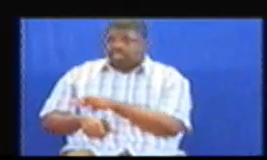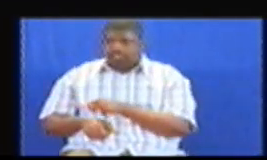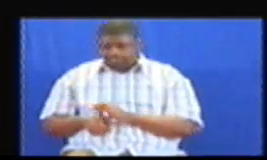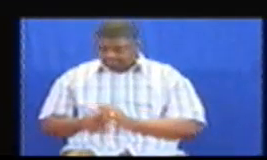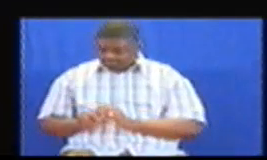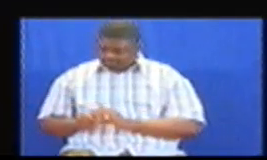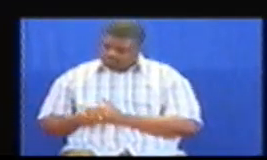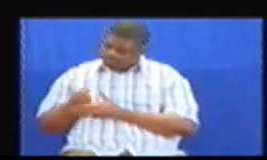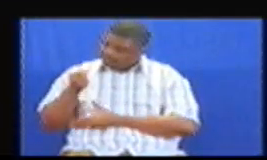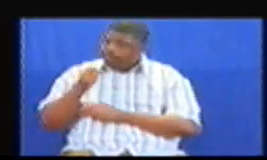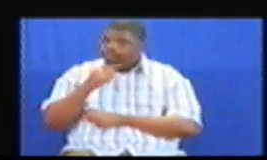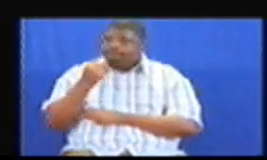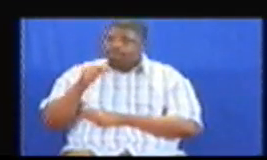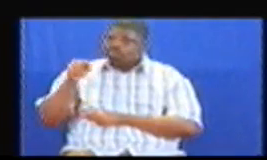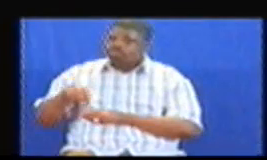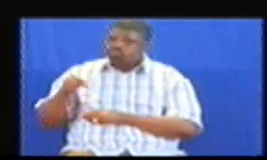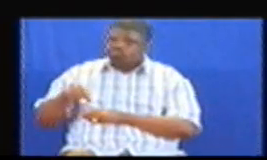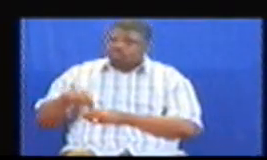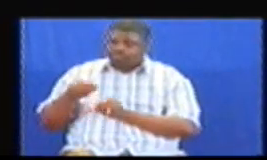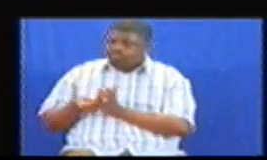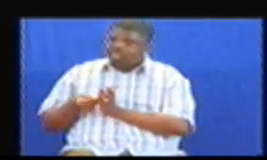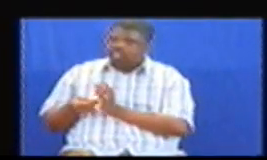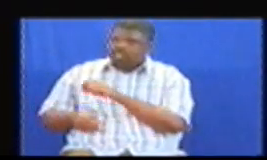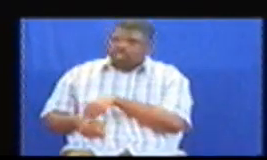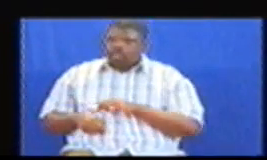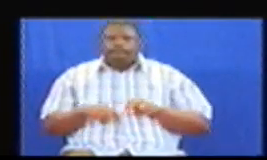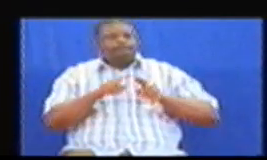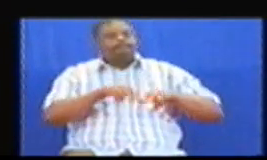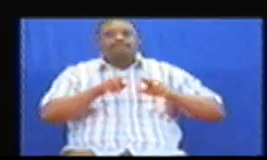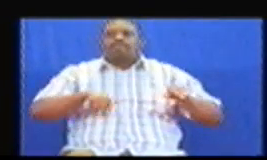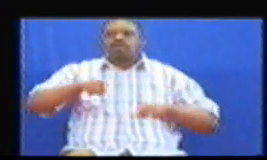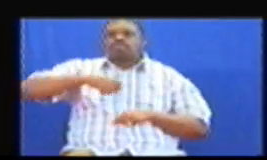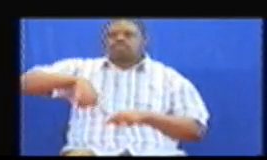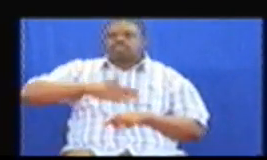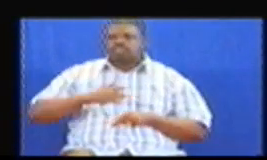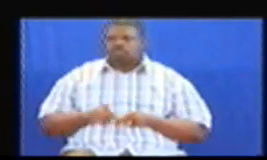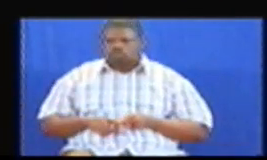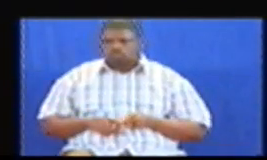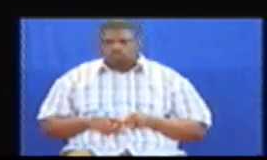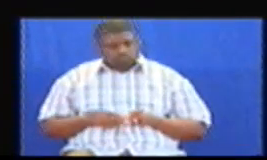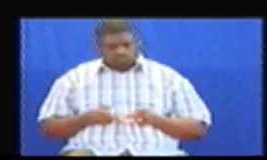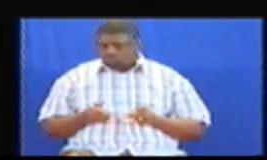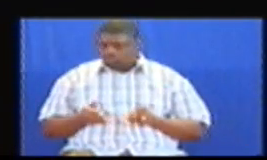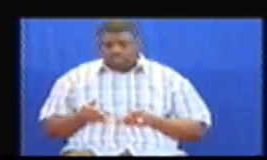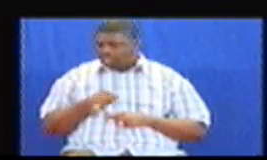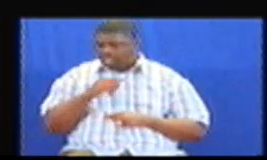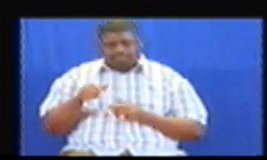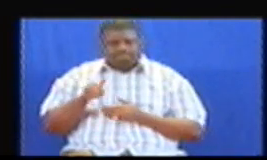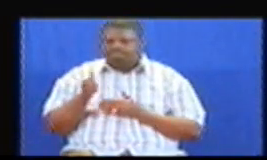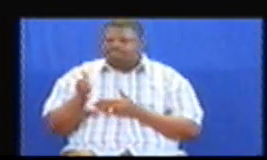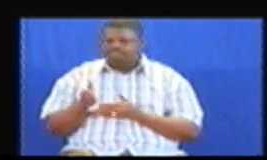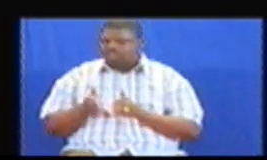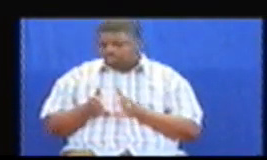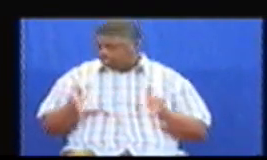la kutosha la fedha ili angalau kwa mahakama zetu zile ambazo zimekuwa na ufinyu wa spaces. Umekuta mahakama